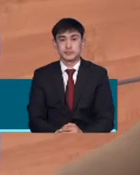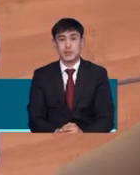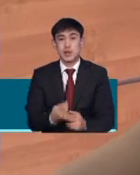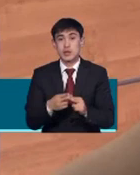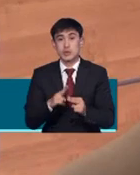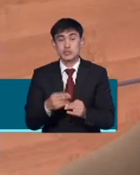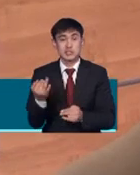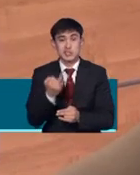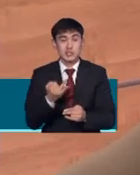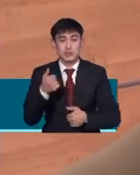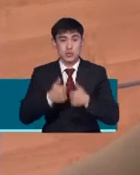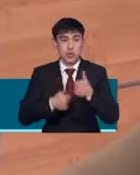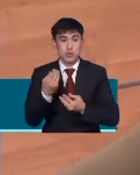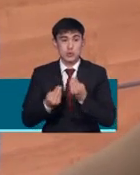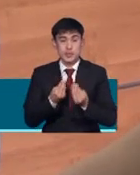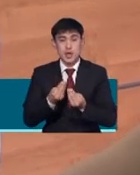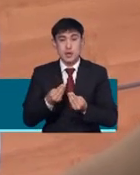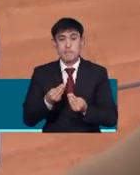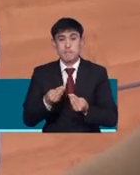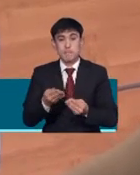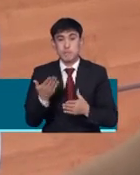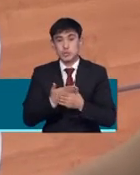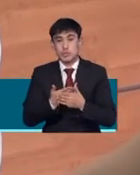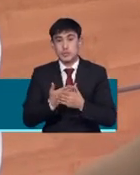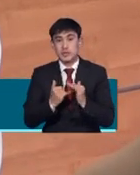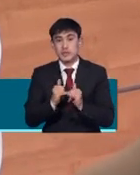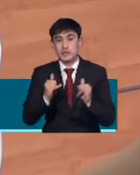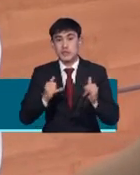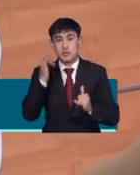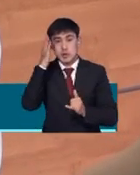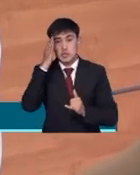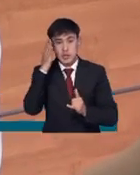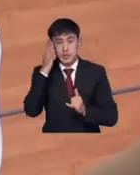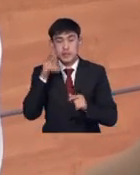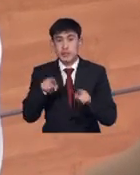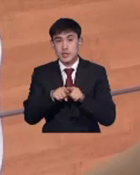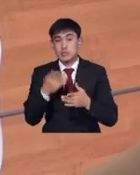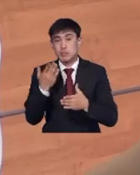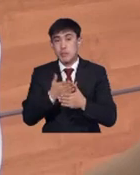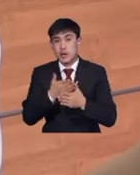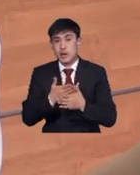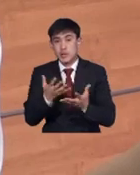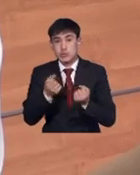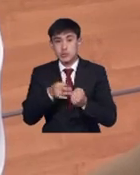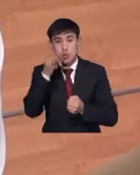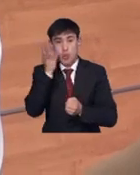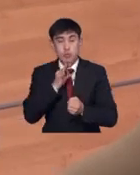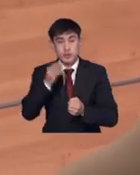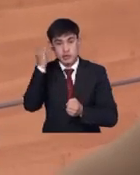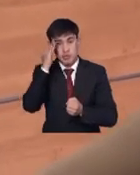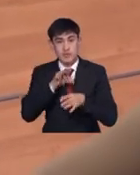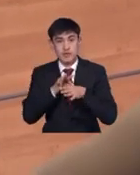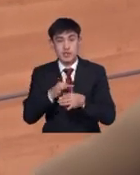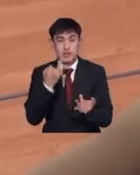Это очень интересный конкурс. К тому же он способствует развитию свободного мышления, а также помогает обрести опыт и навыки